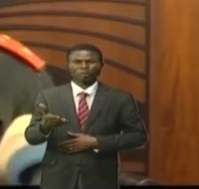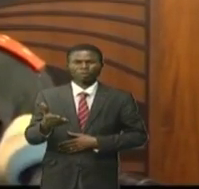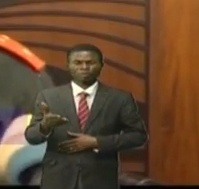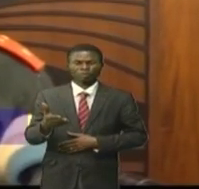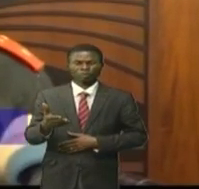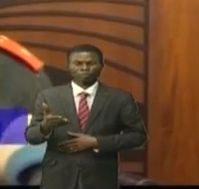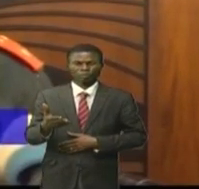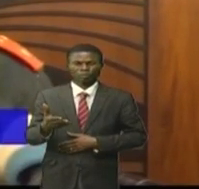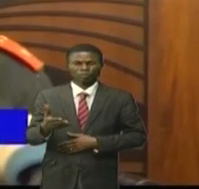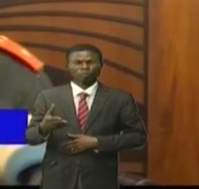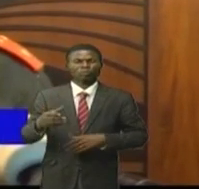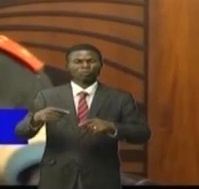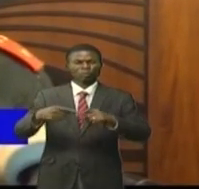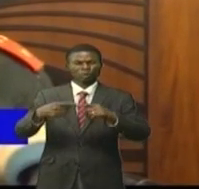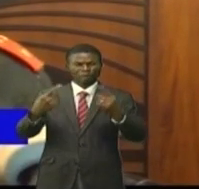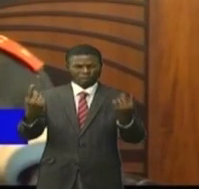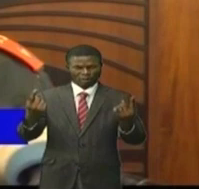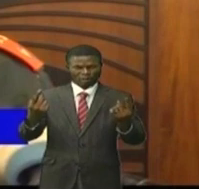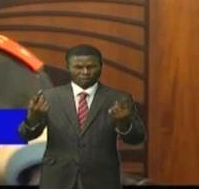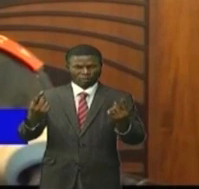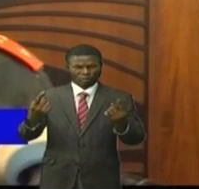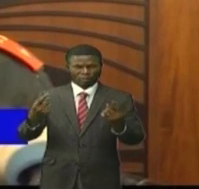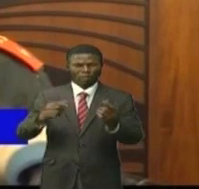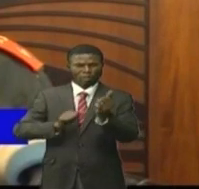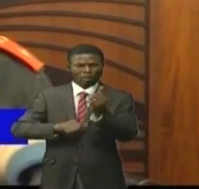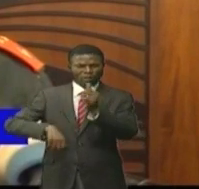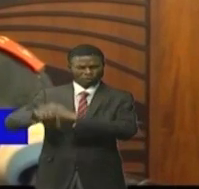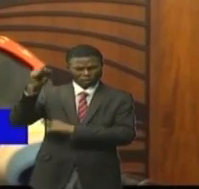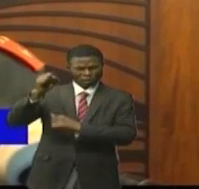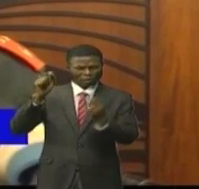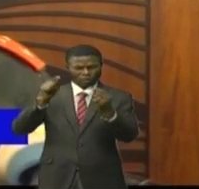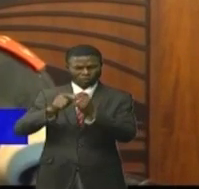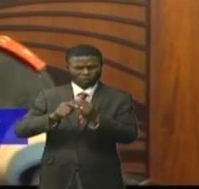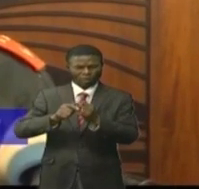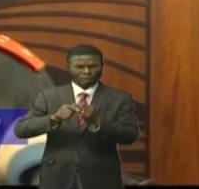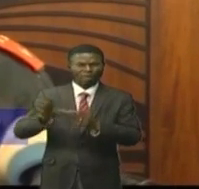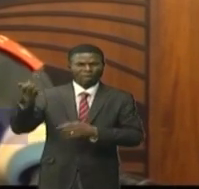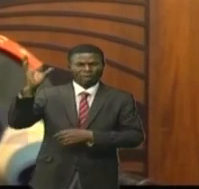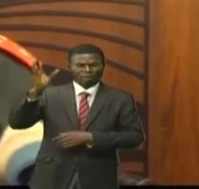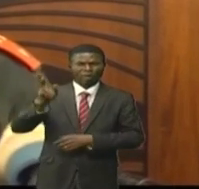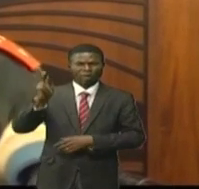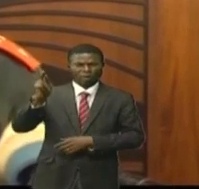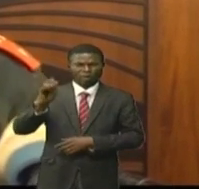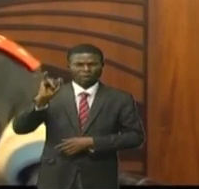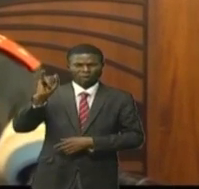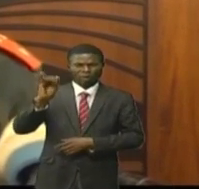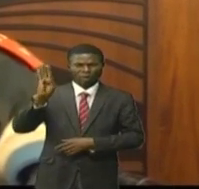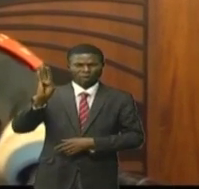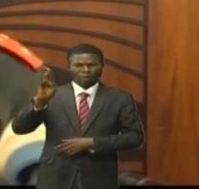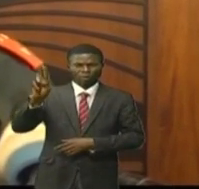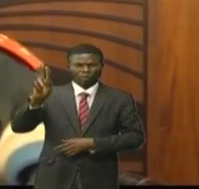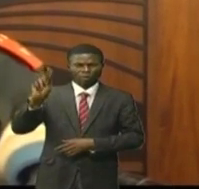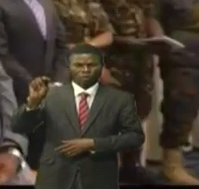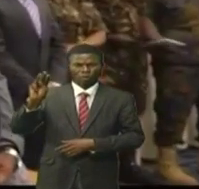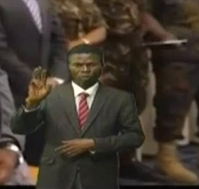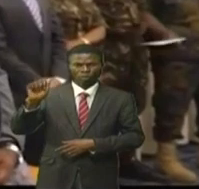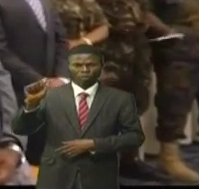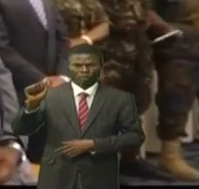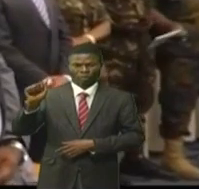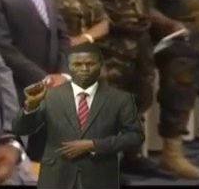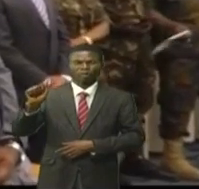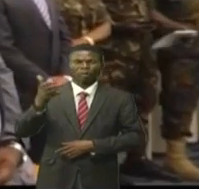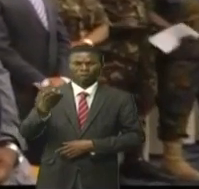contiennent l'ennemi dans les auteurs de Kibum toutefois je vous